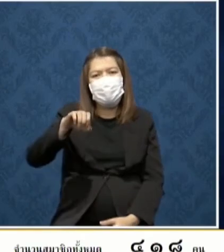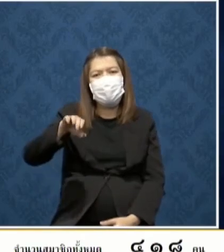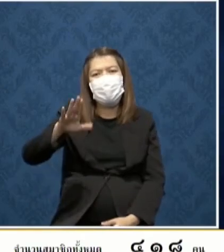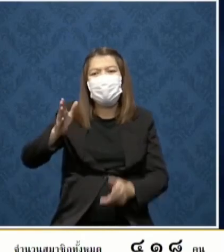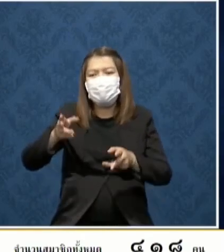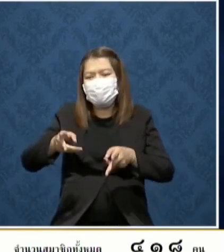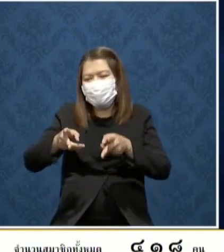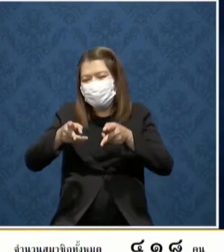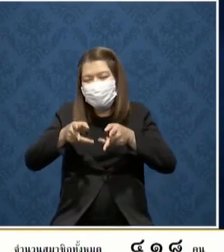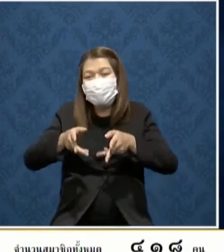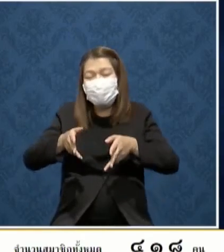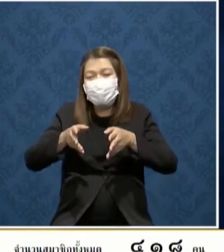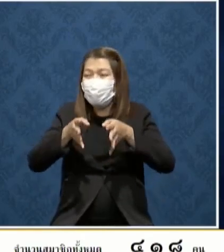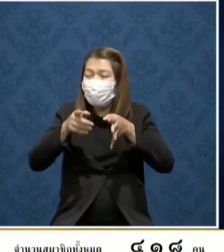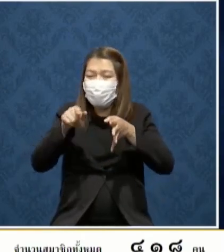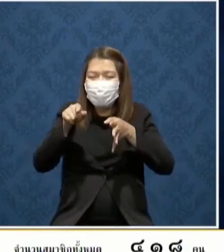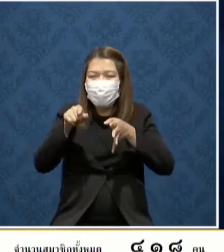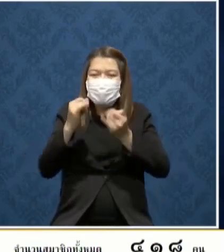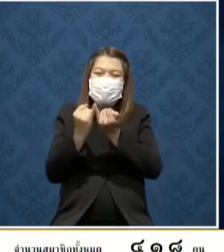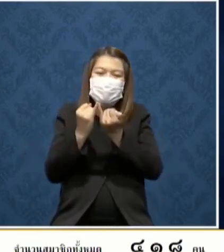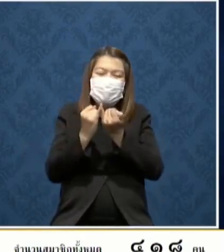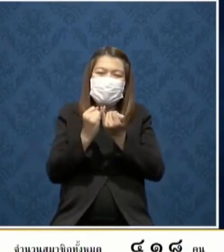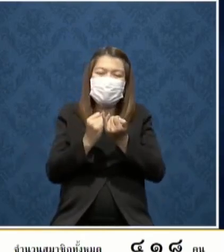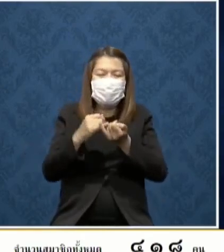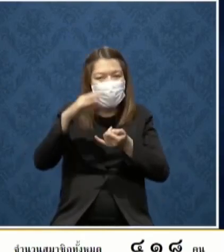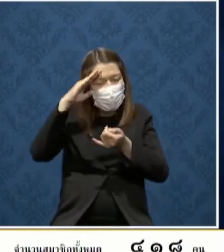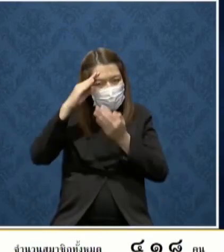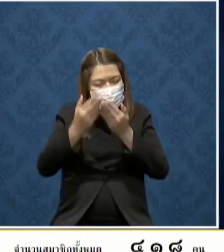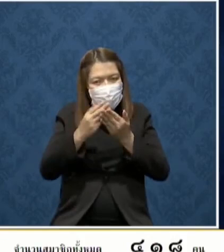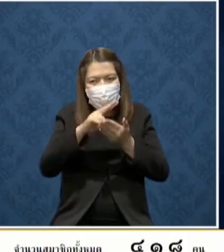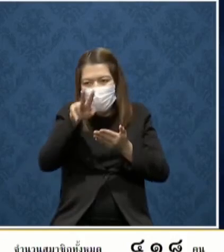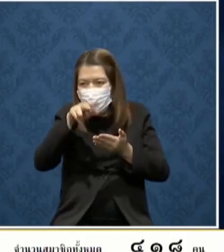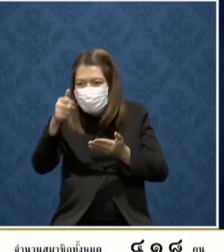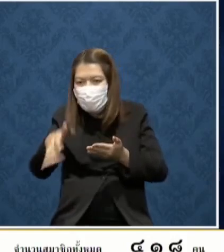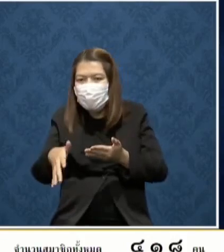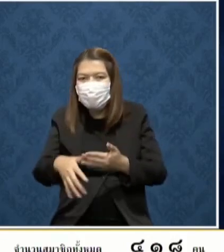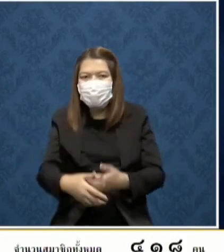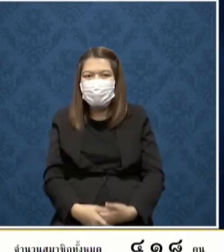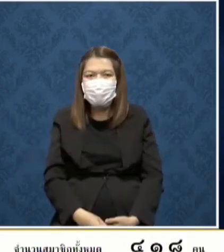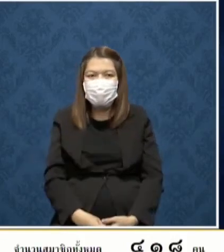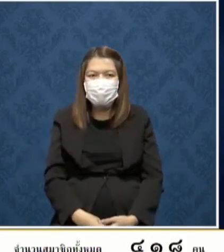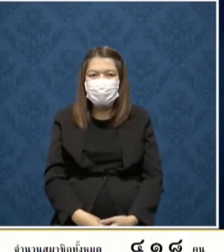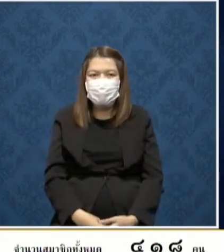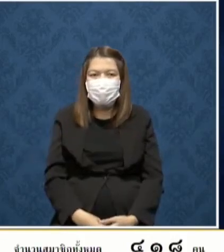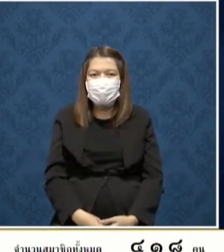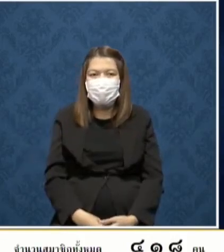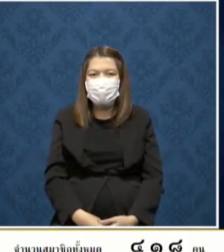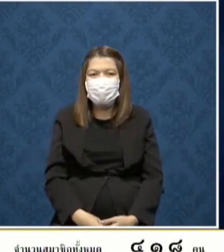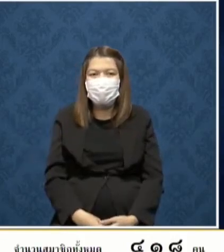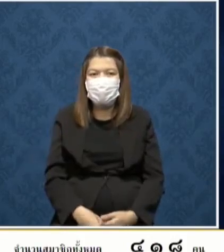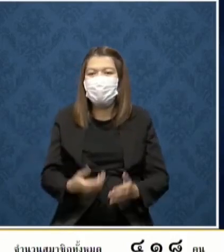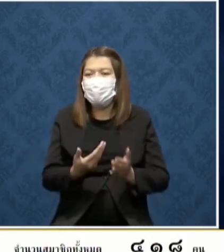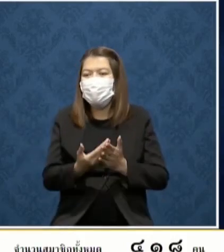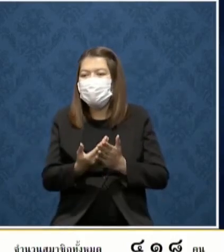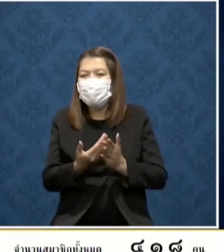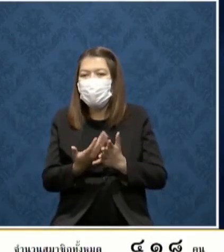ห้องแถวทสนิทเช้ๆ กบผลเรือโท วแหวเขาหาไม่ได้หอเขาโดนเงินทอนจนไม่รจะไปเอาเงินทไ